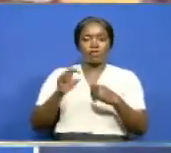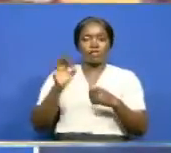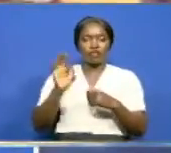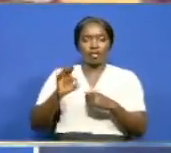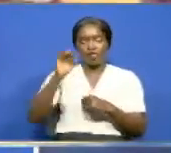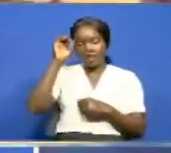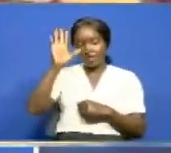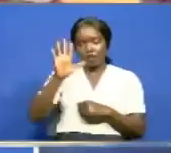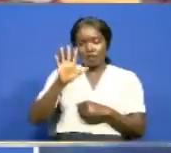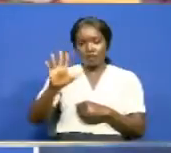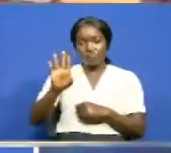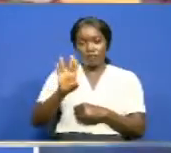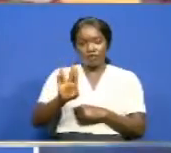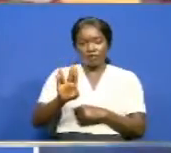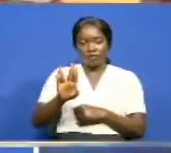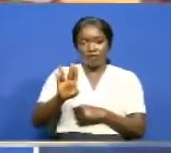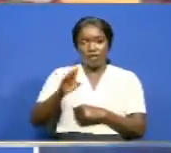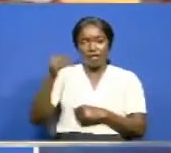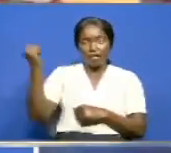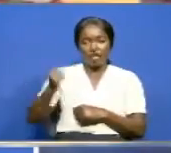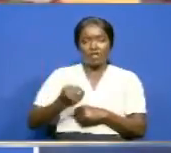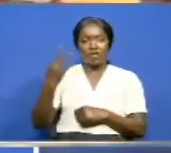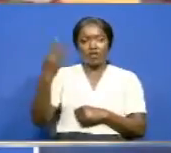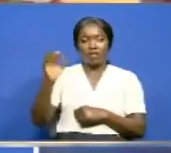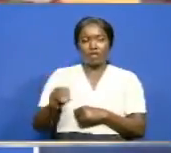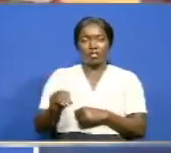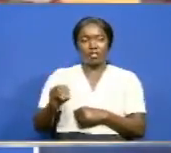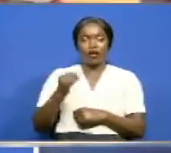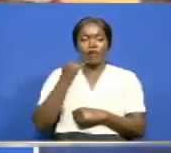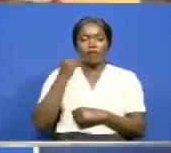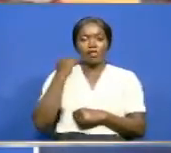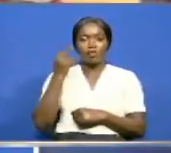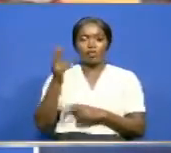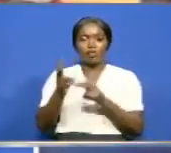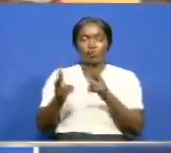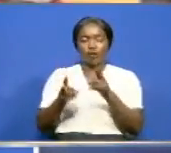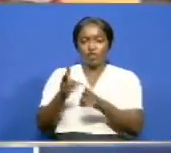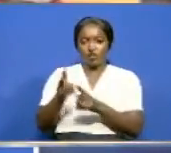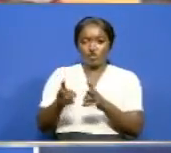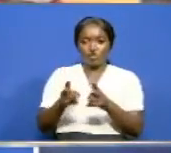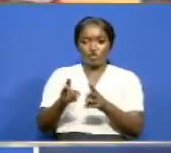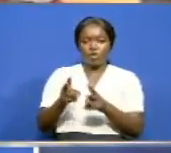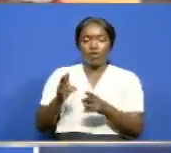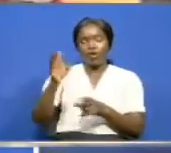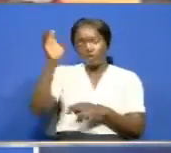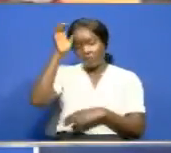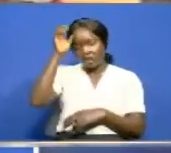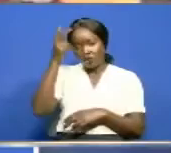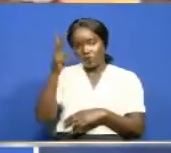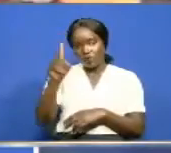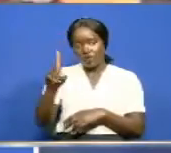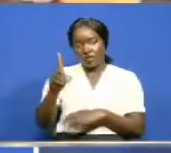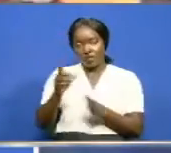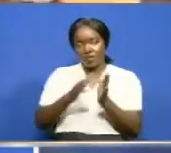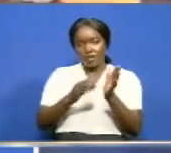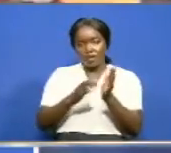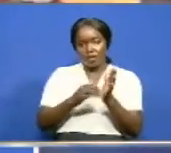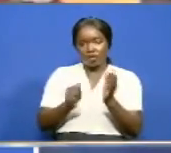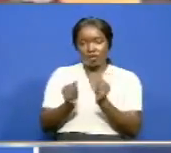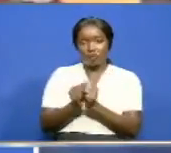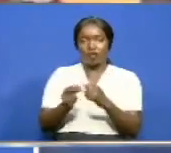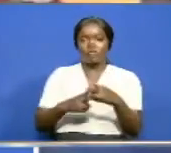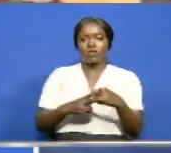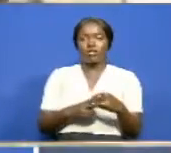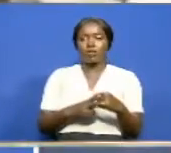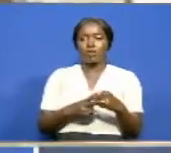Kiambu 54, Kajiado 30, Nakuru 22, Wasingishu 21, ilhali Machakos sina visa